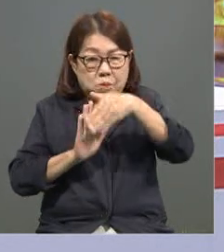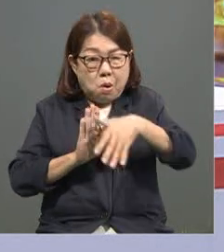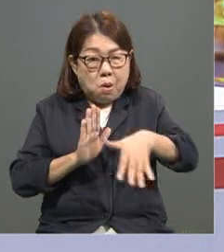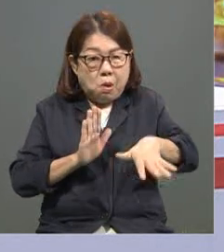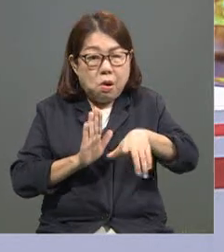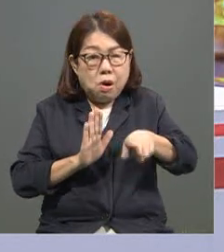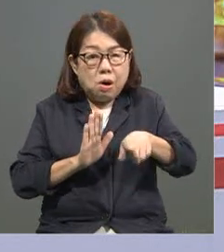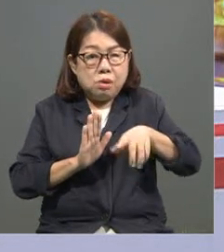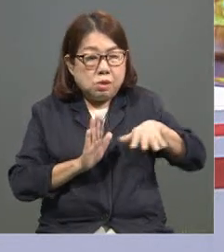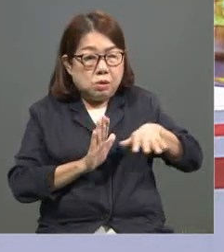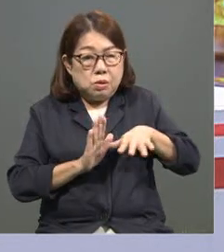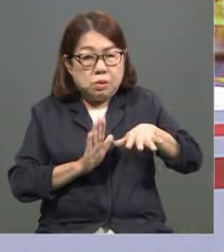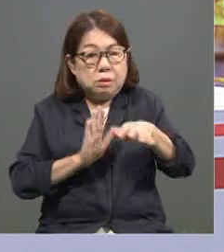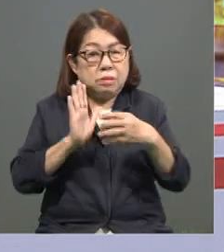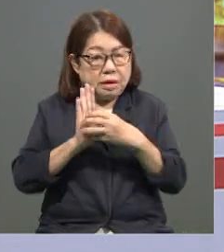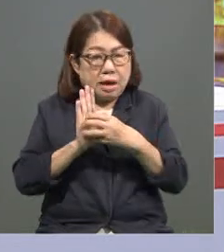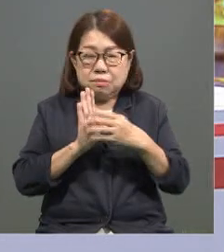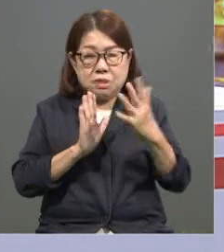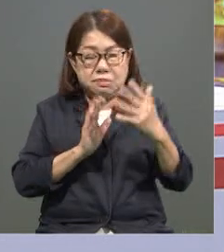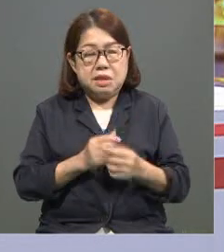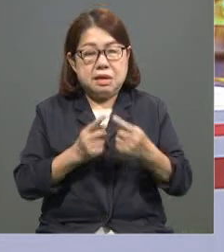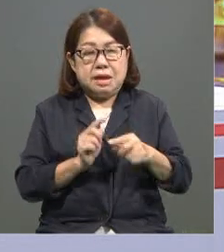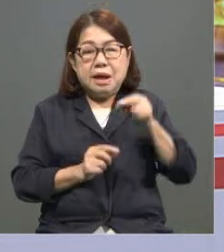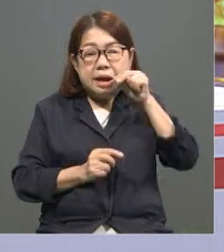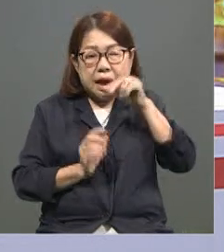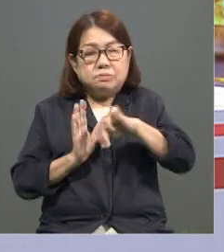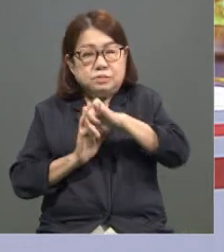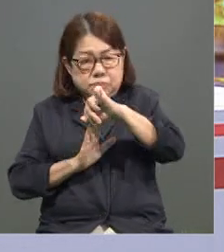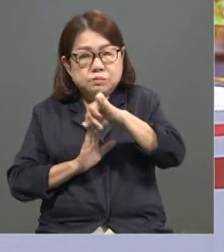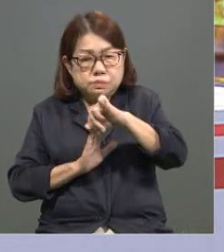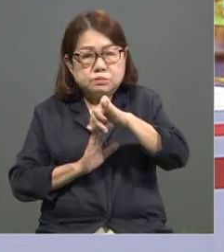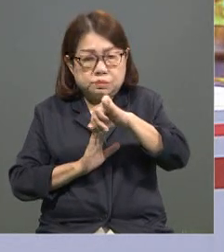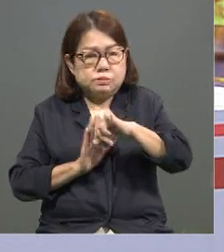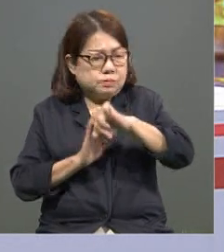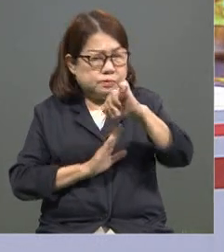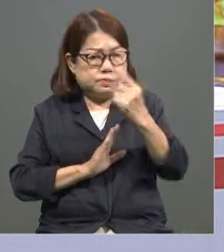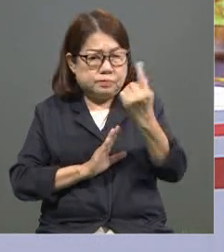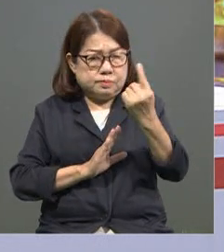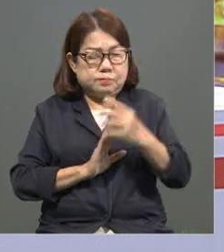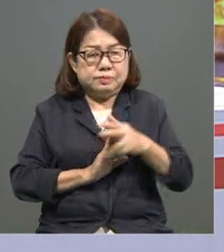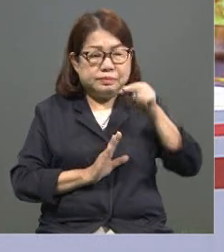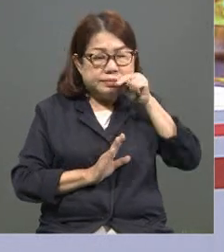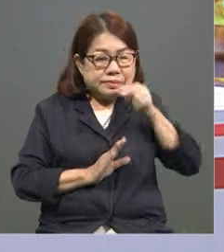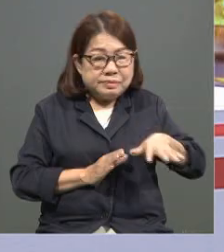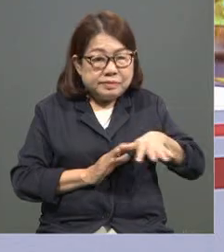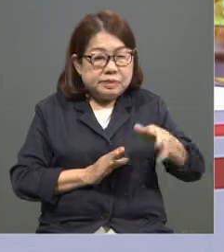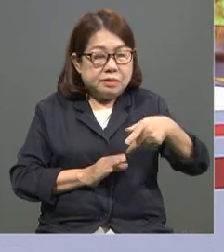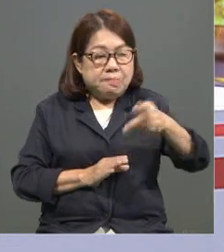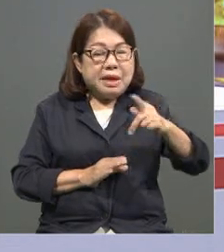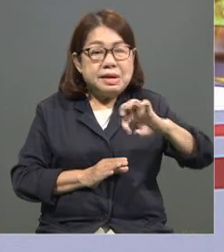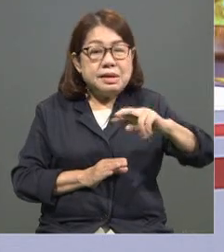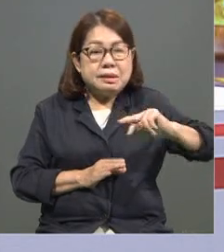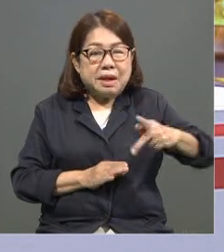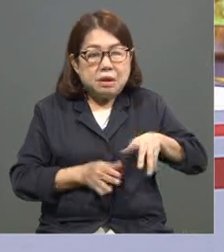เนี่ยจะไม่ได้ไหลลงมาถึงพื้นที่ภาคกลางนะคะแต่น้ำในจังหวัดเชียงใหม่นะเราเน้นว่าน้ำในจังหวัดเชียงใหม่แม่น้ำปิงเนี่ยจะไหลเข้าไปที่